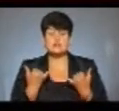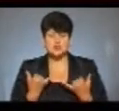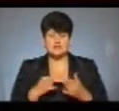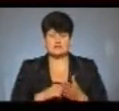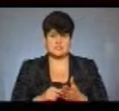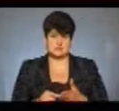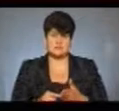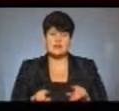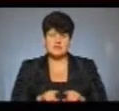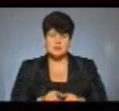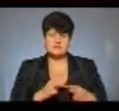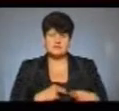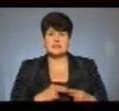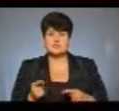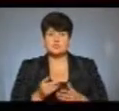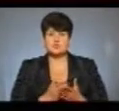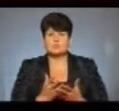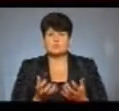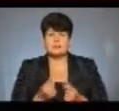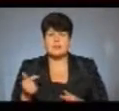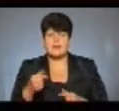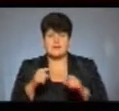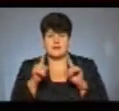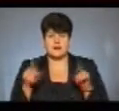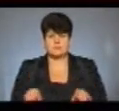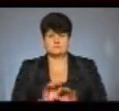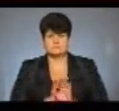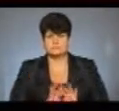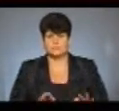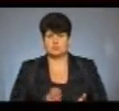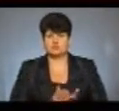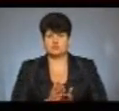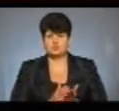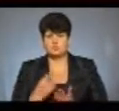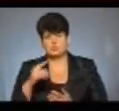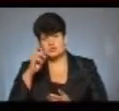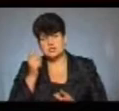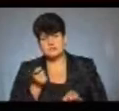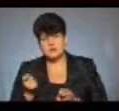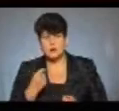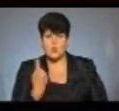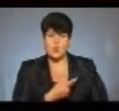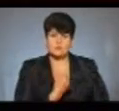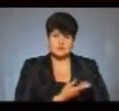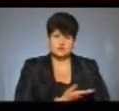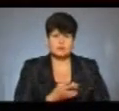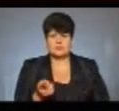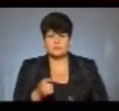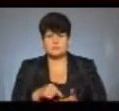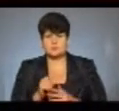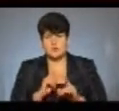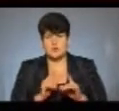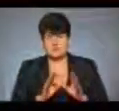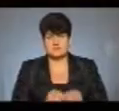Також працівники Тернопільської служби отримали грамоти за зразкову службу від облдержадміністрації, обласної і Тернопільської міської ради.